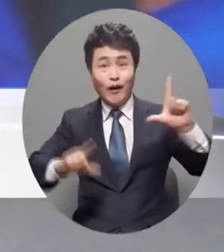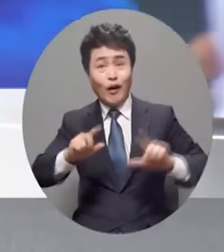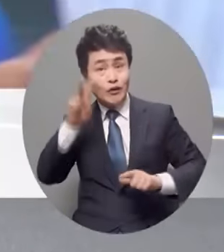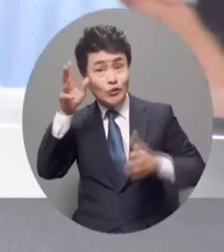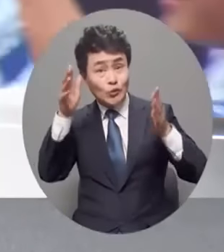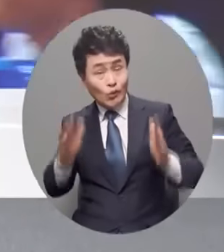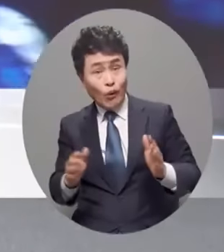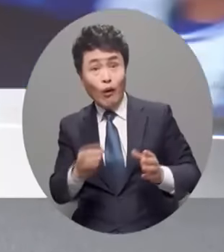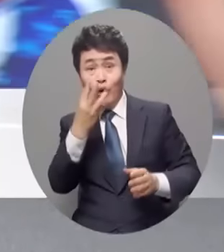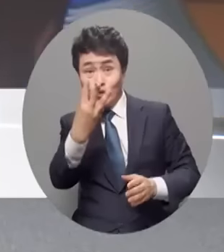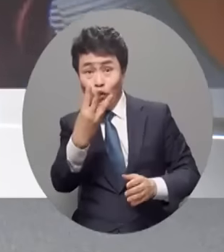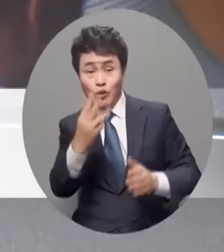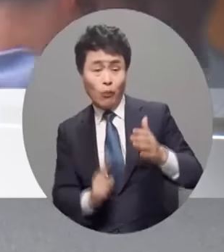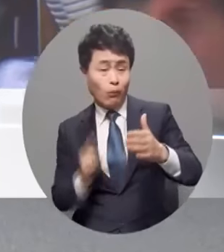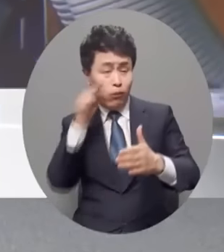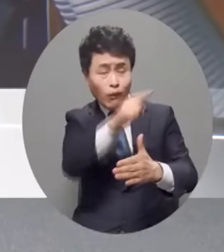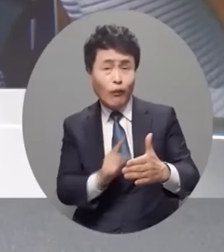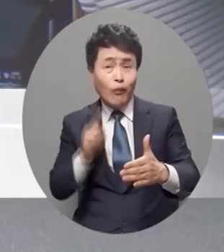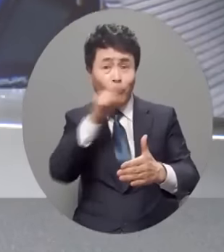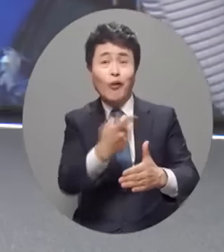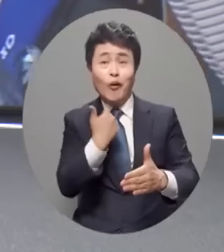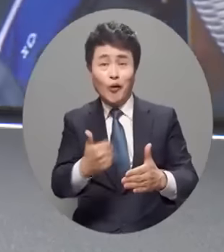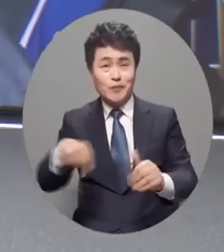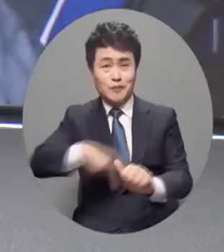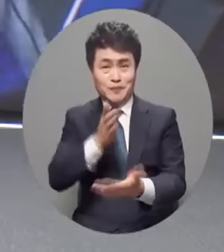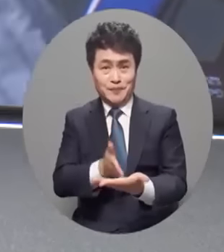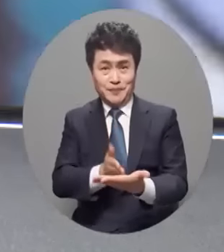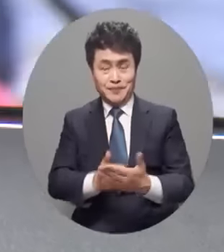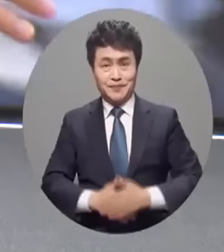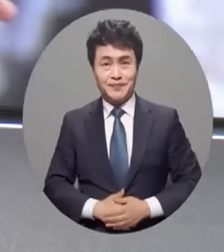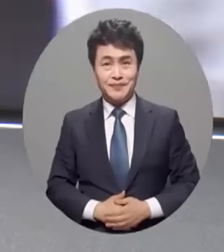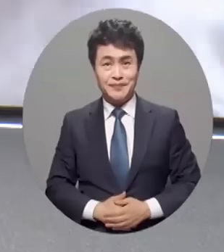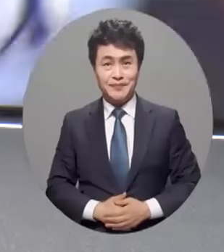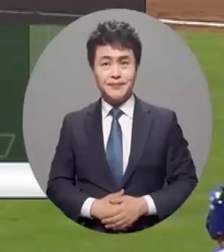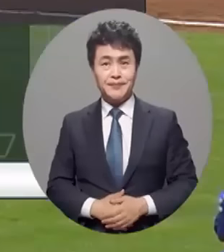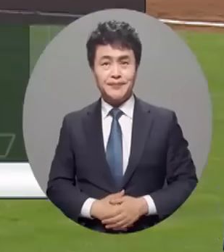연속 석점 홈런을 터뜨렸습니다. 손장훈 기자가 보도합니다.